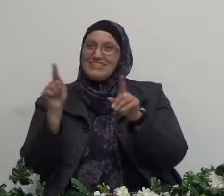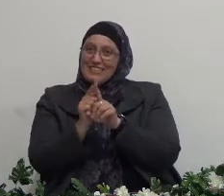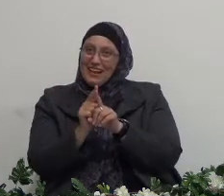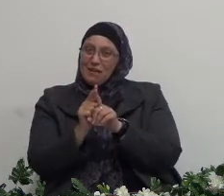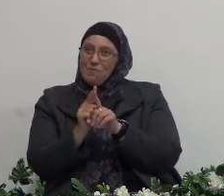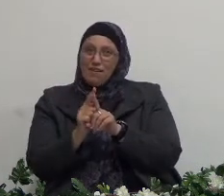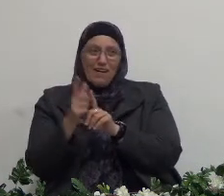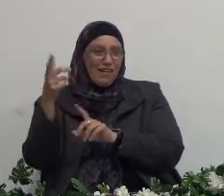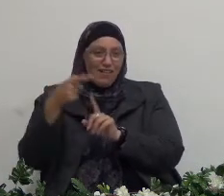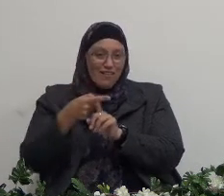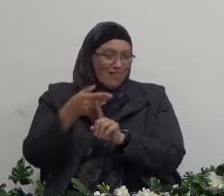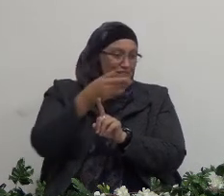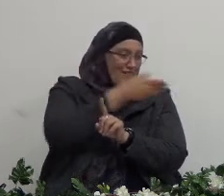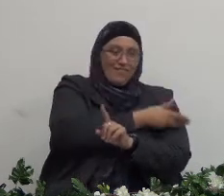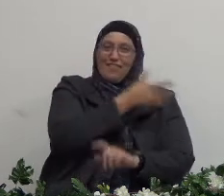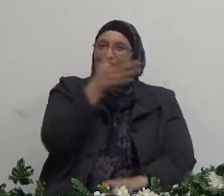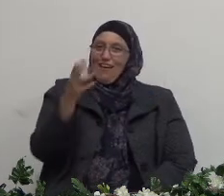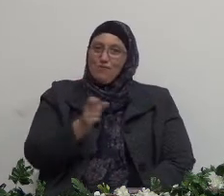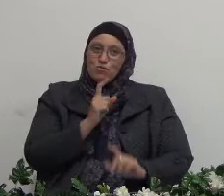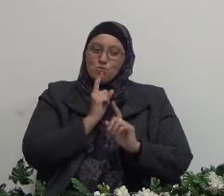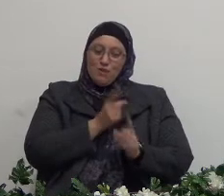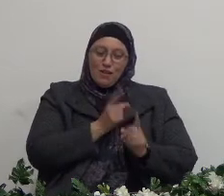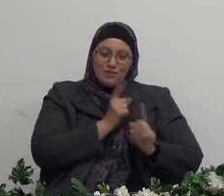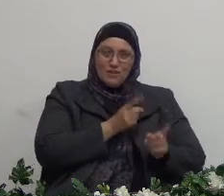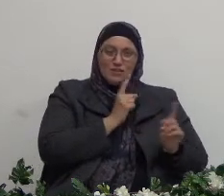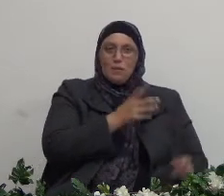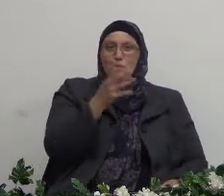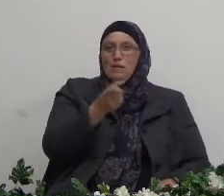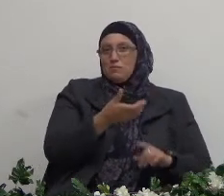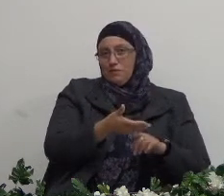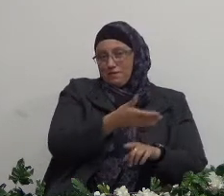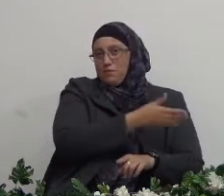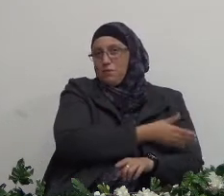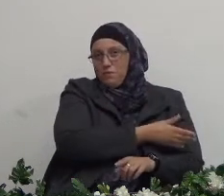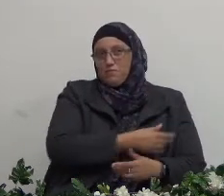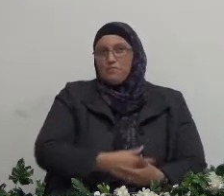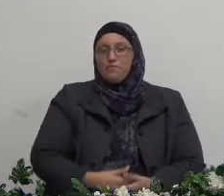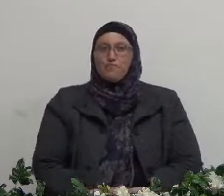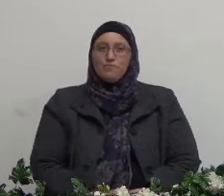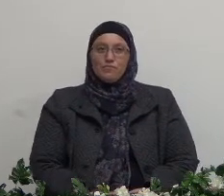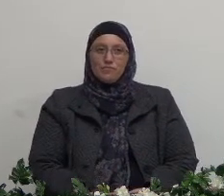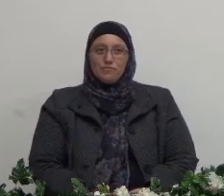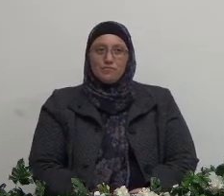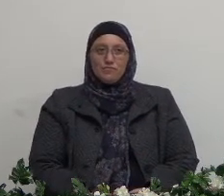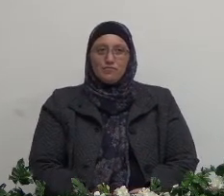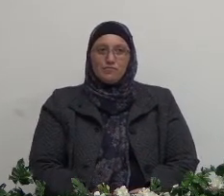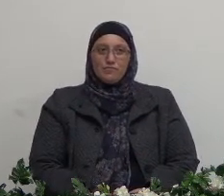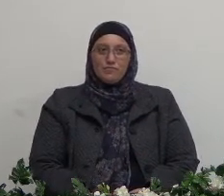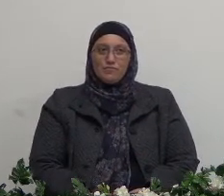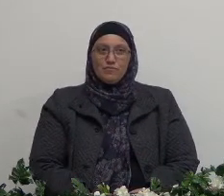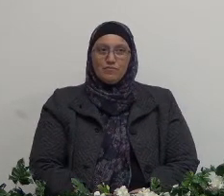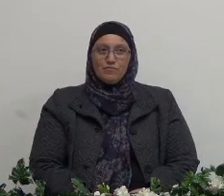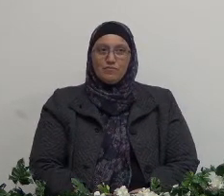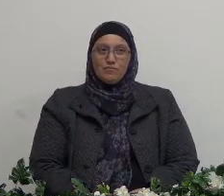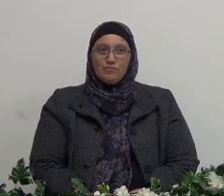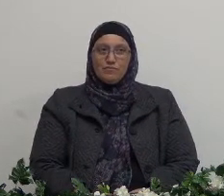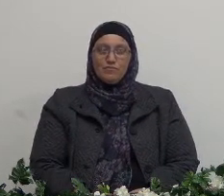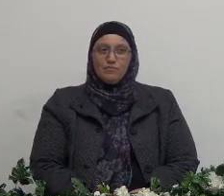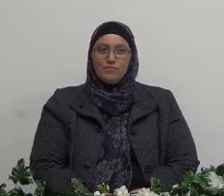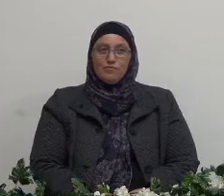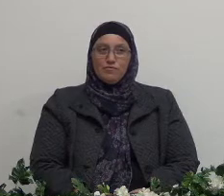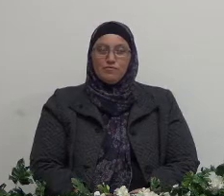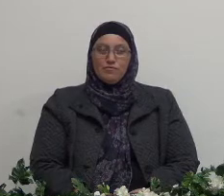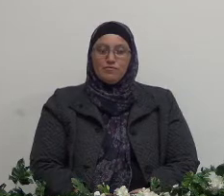those before you. And the objective of this fasting, as it mentions